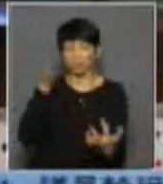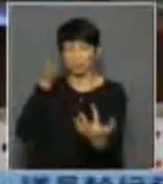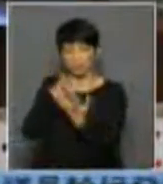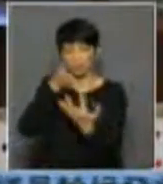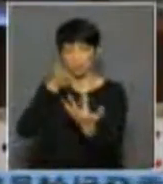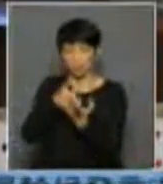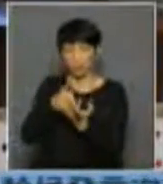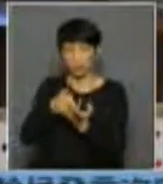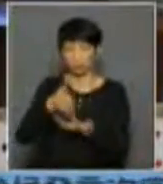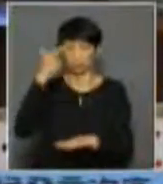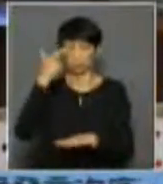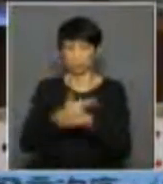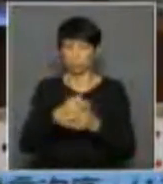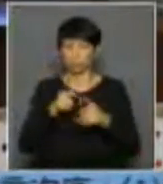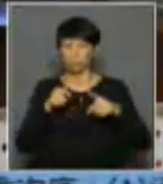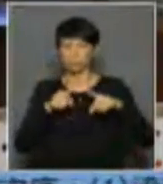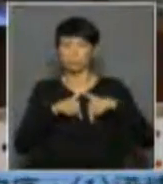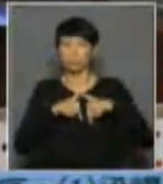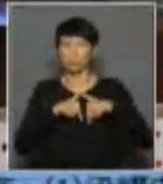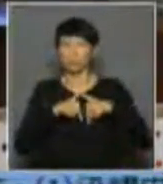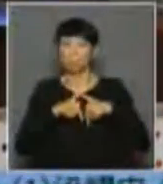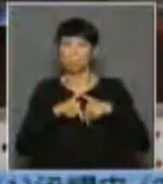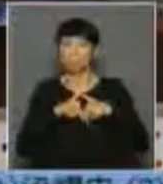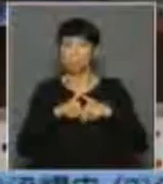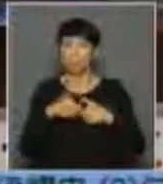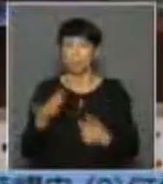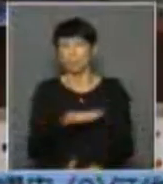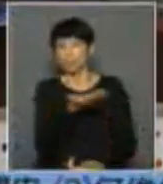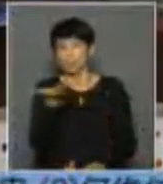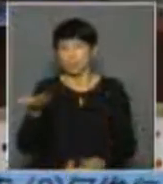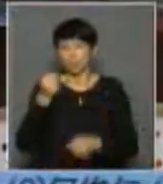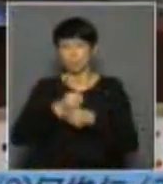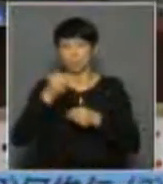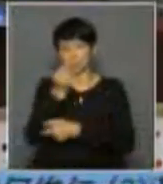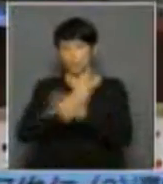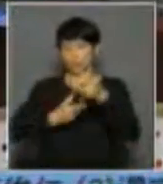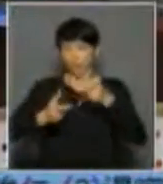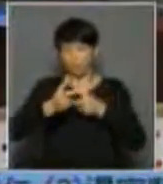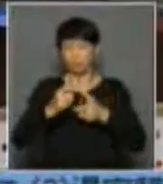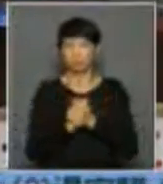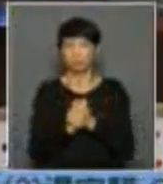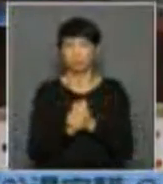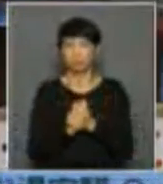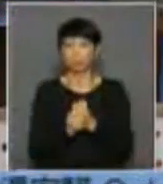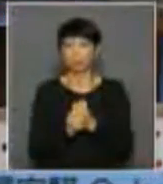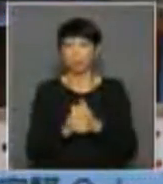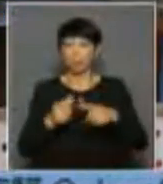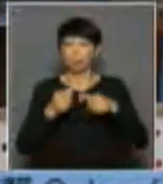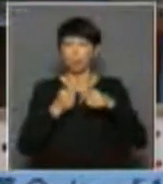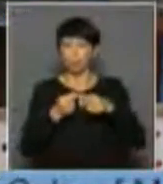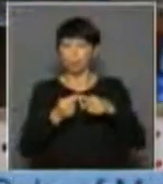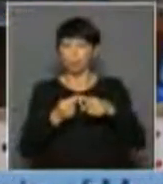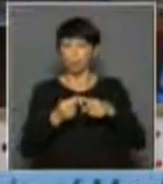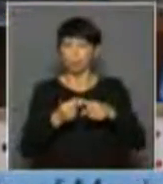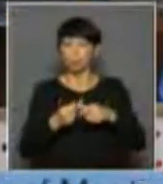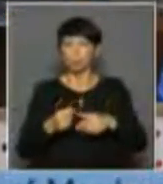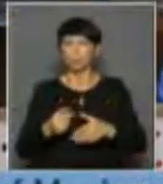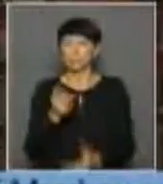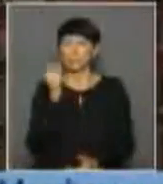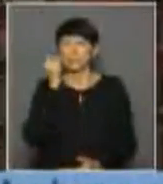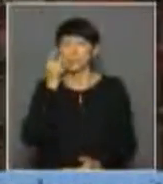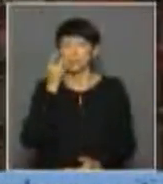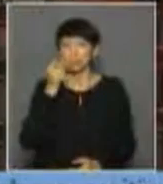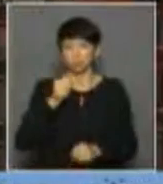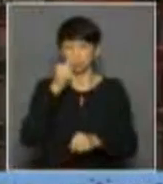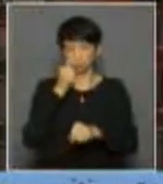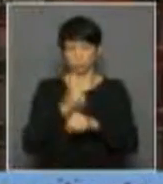核心嘅一樣嘢，大家係做生意嘅人，尤其是嗰種公道精神，嗰種最基